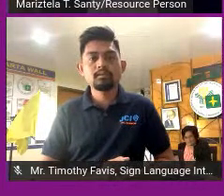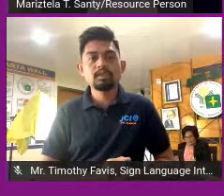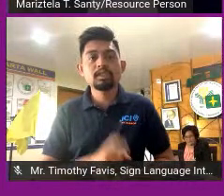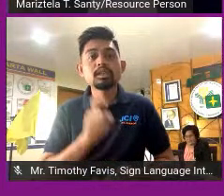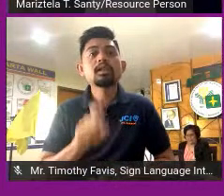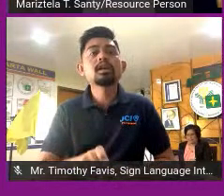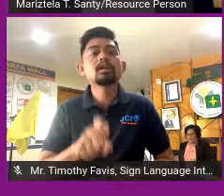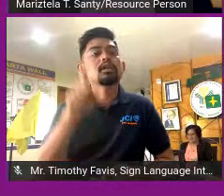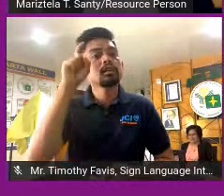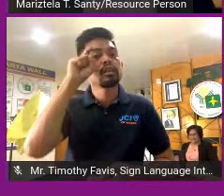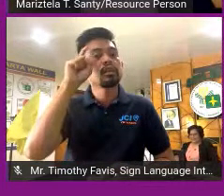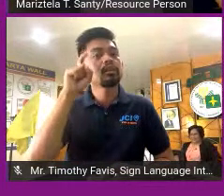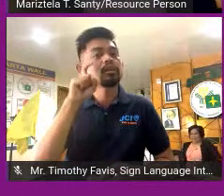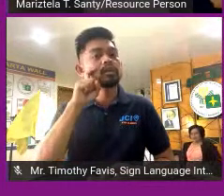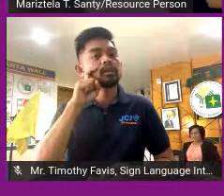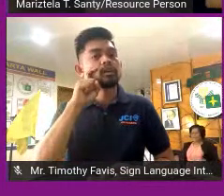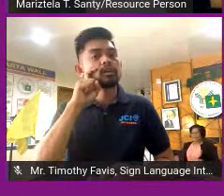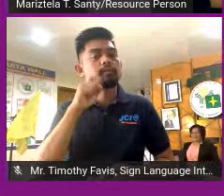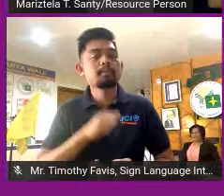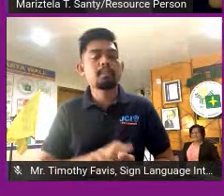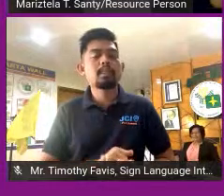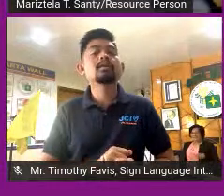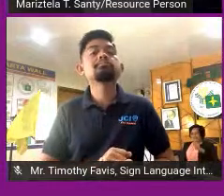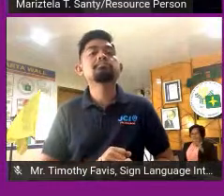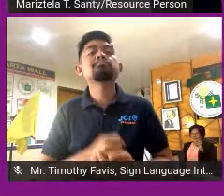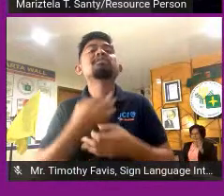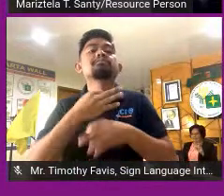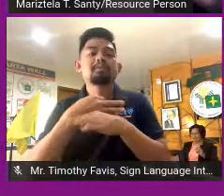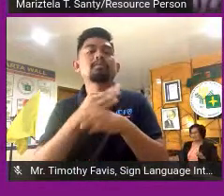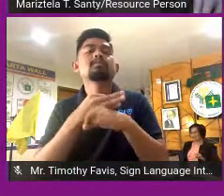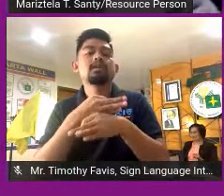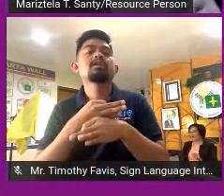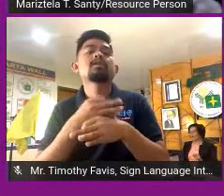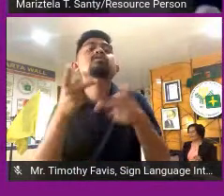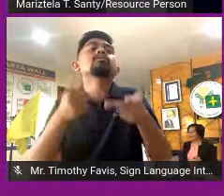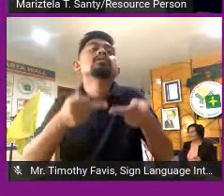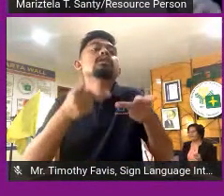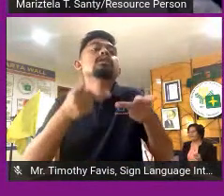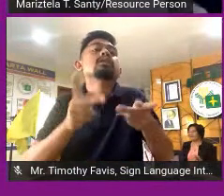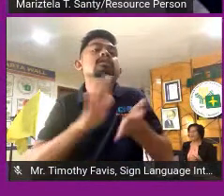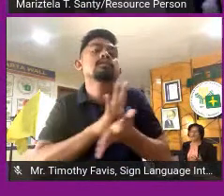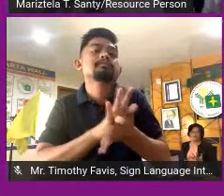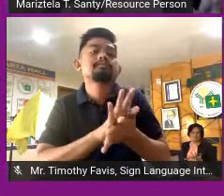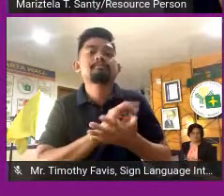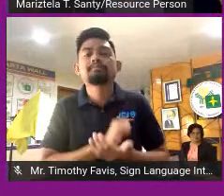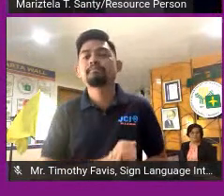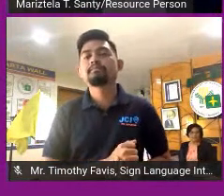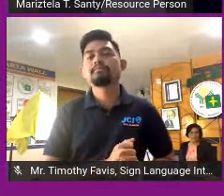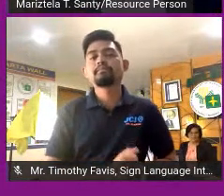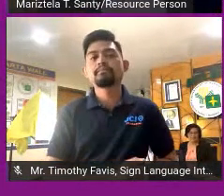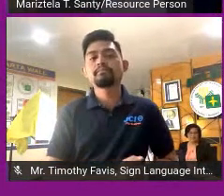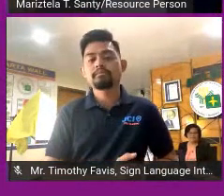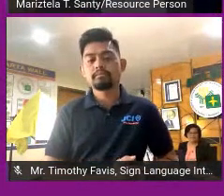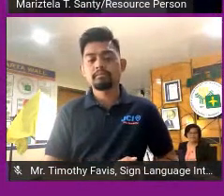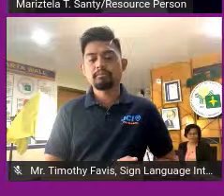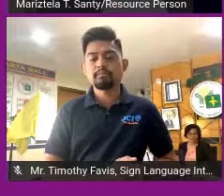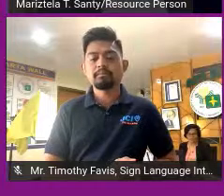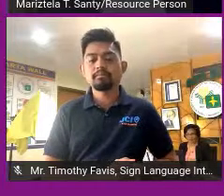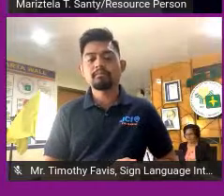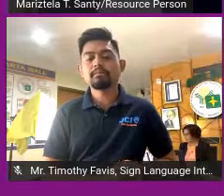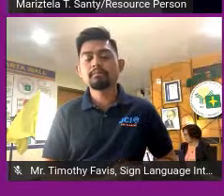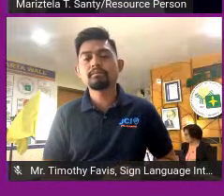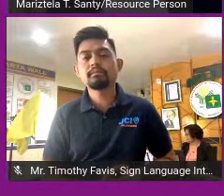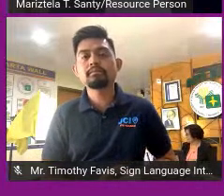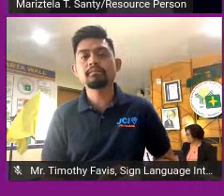sex. Okay, so ayusin na lang po namin. So it is really the reason why the first topic in gender